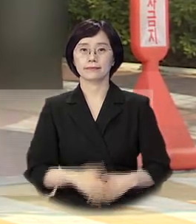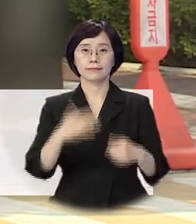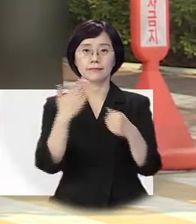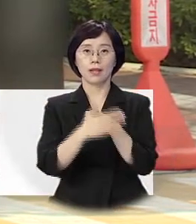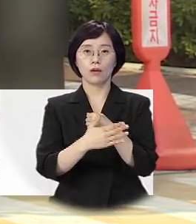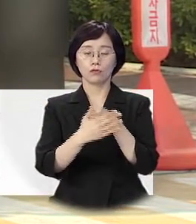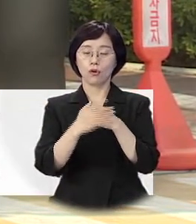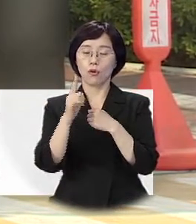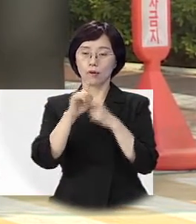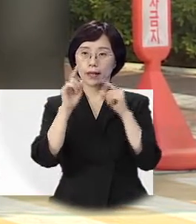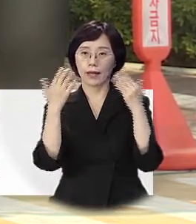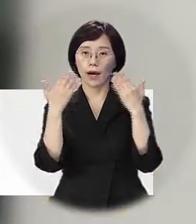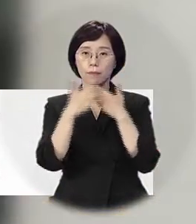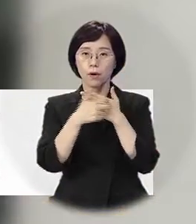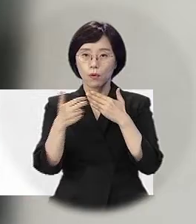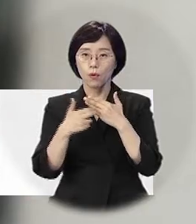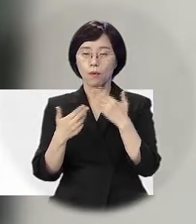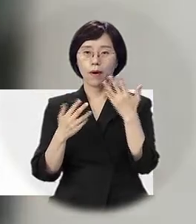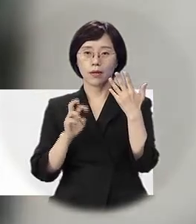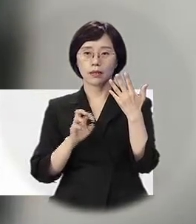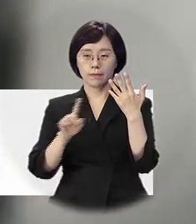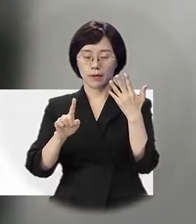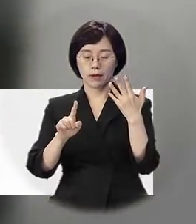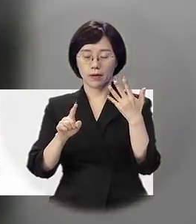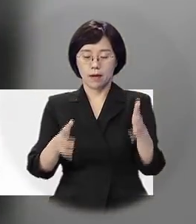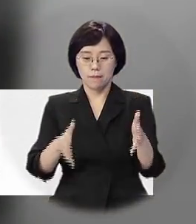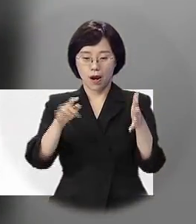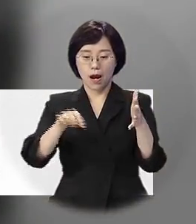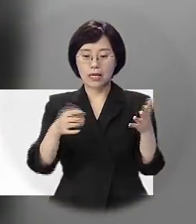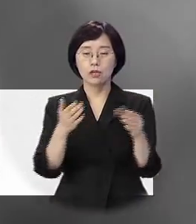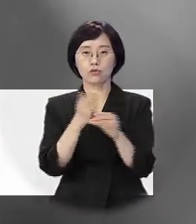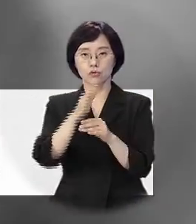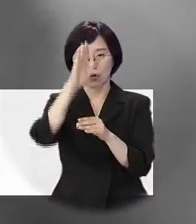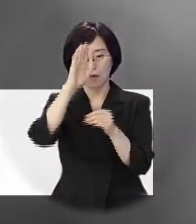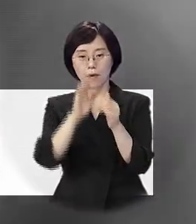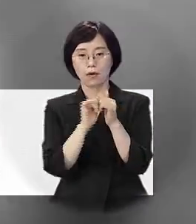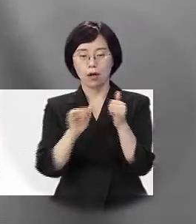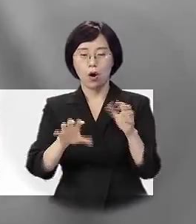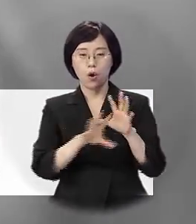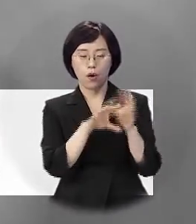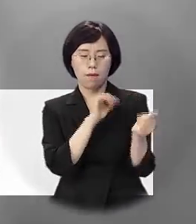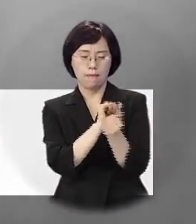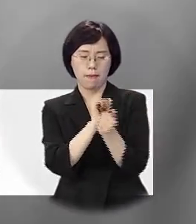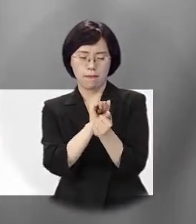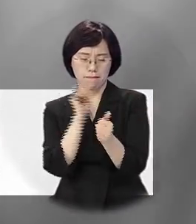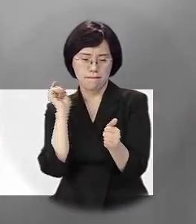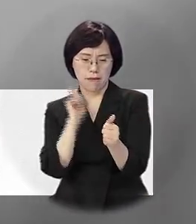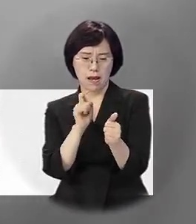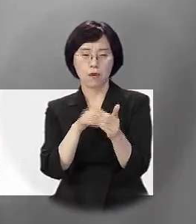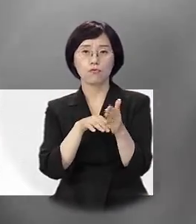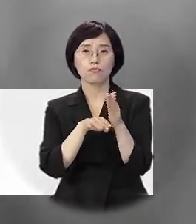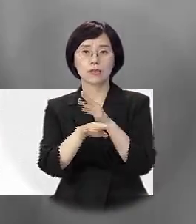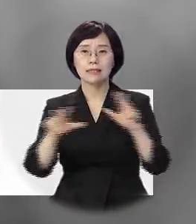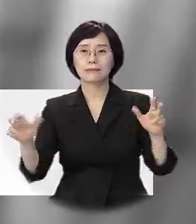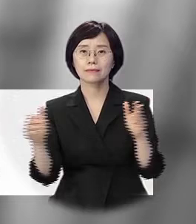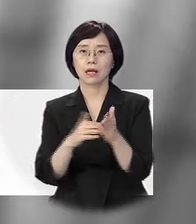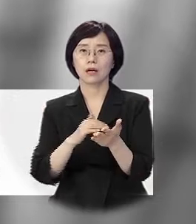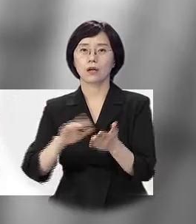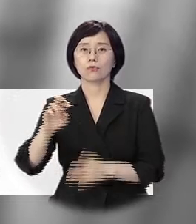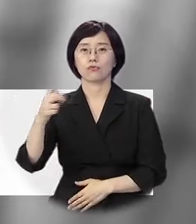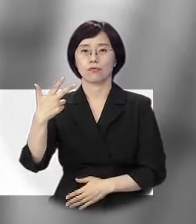대구에 한 종합병원 지난 21일 이곳 병동에서 근무하던 간병인이 콘 알구 확진 판정을 받은 뒤 지금까지